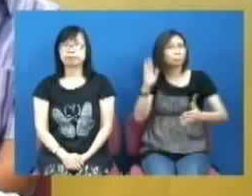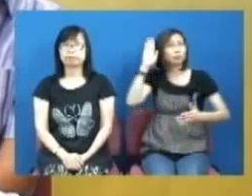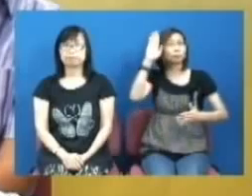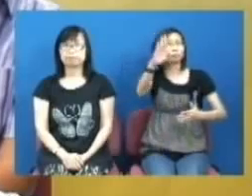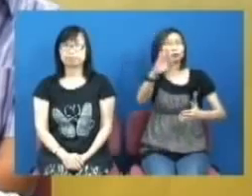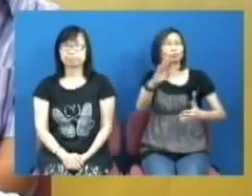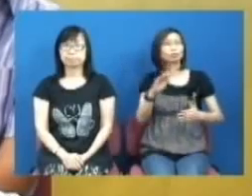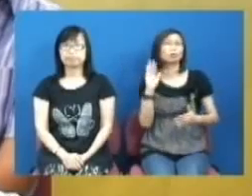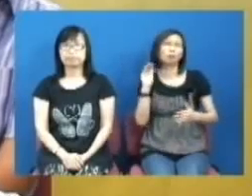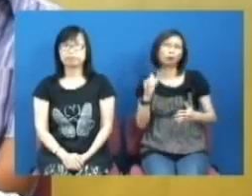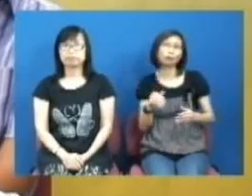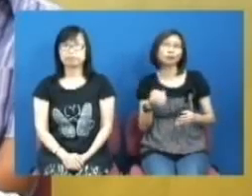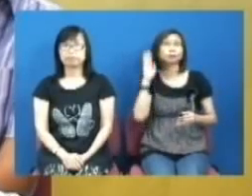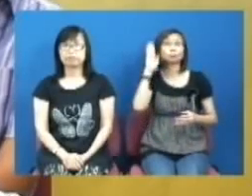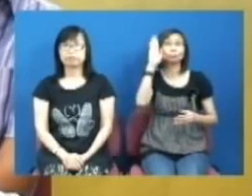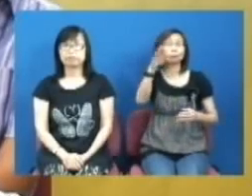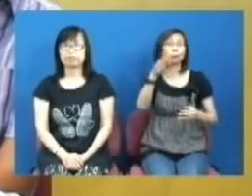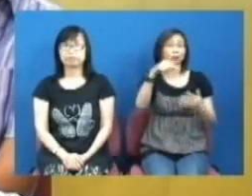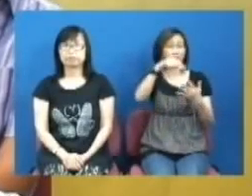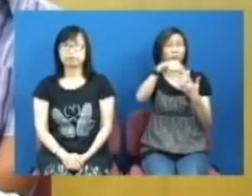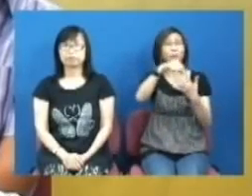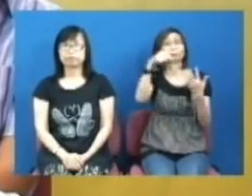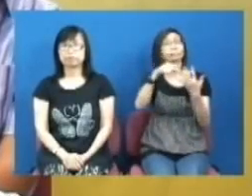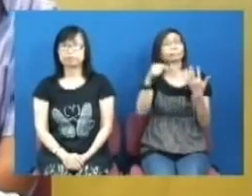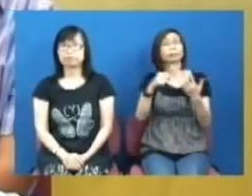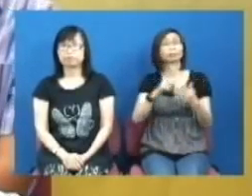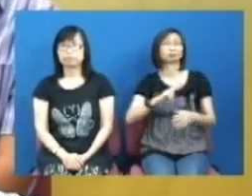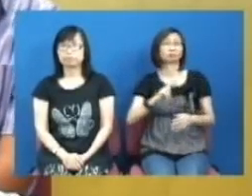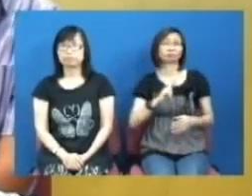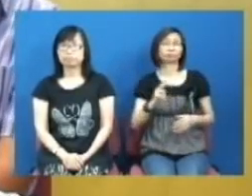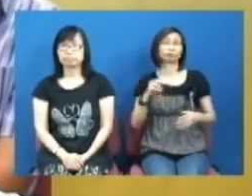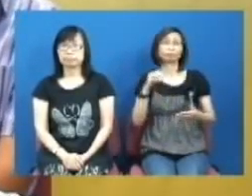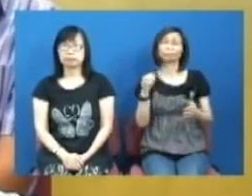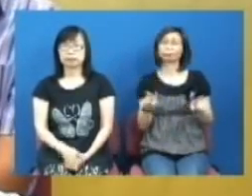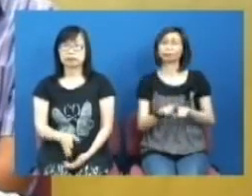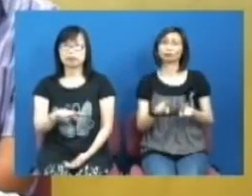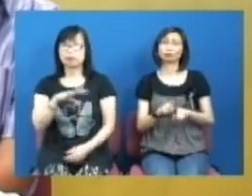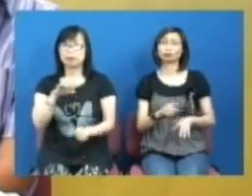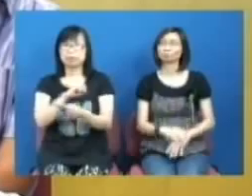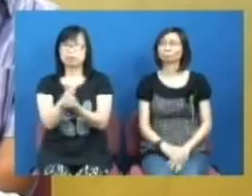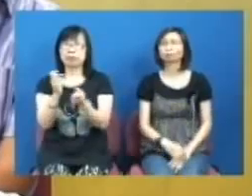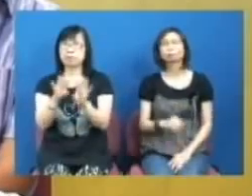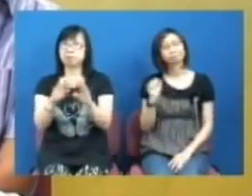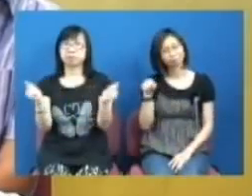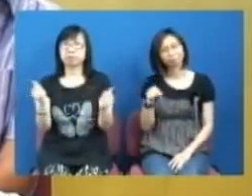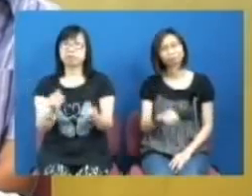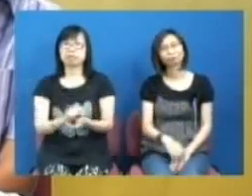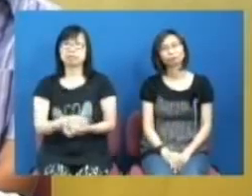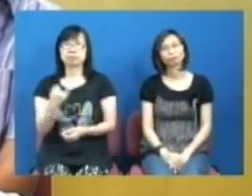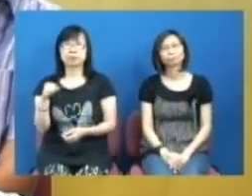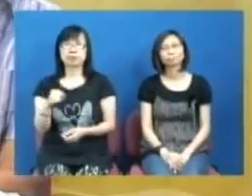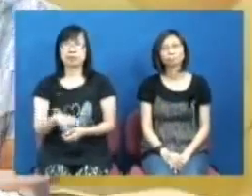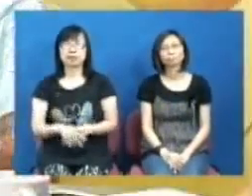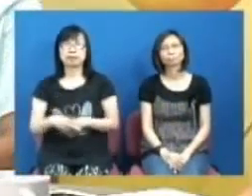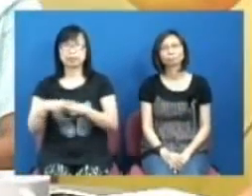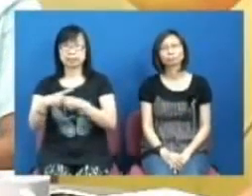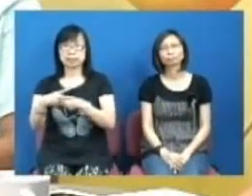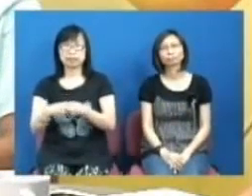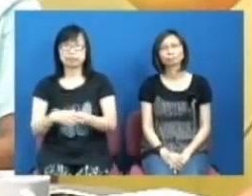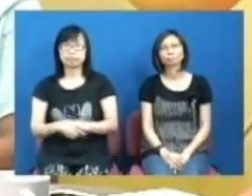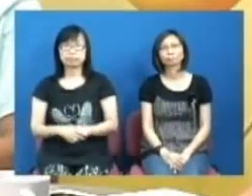將來嗰、那個依、這個，其實一個邏輯上面非常之令人難以。 亦都解唔到嘅根本，因為你唔知噶嘛。第二咧就